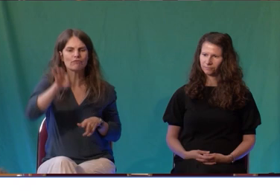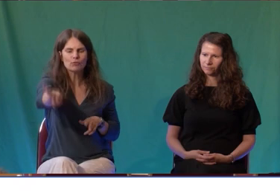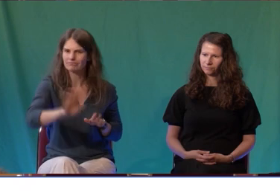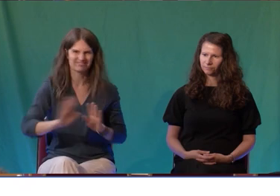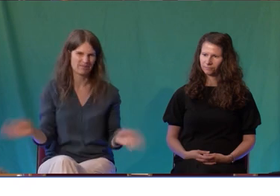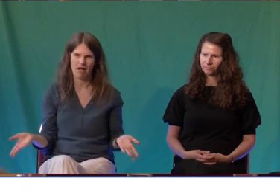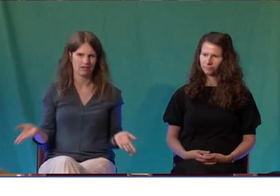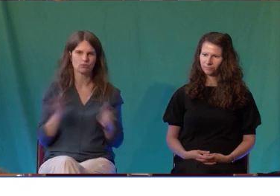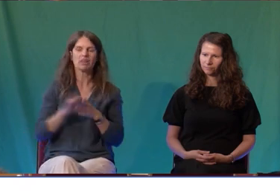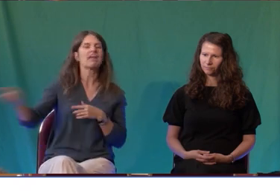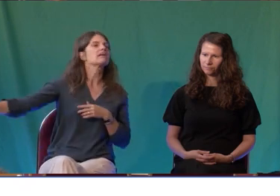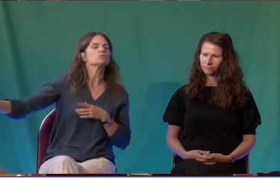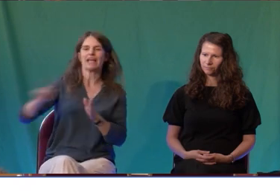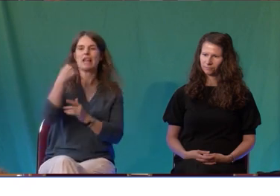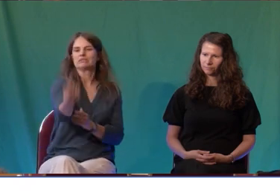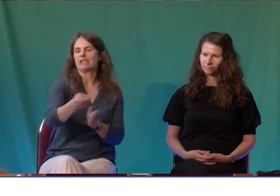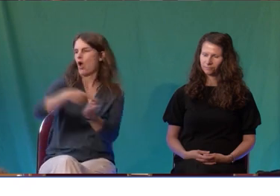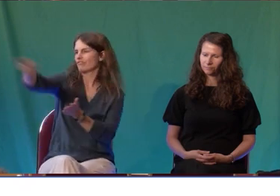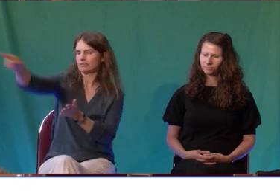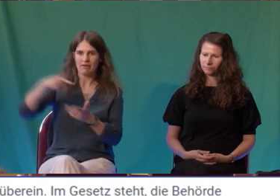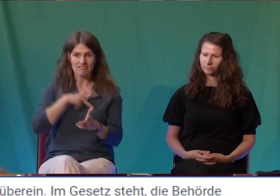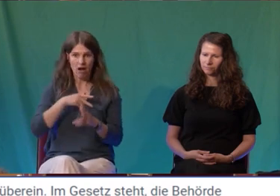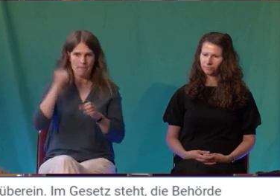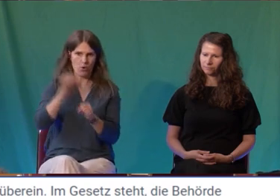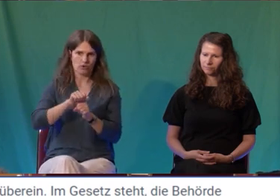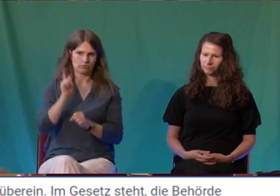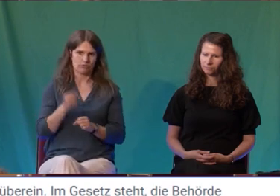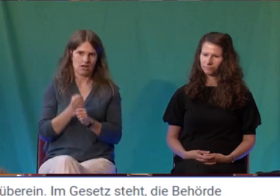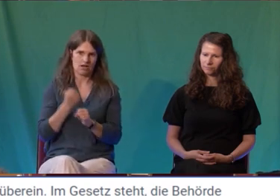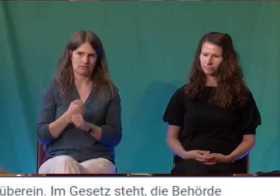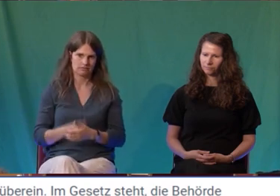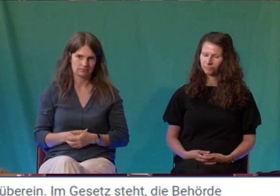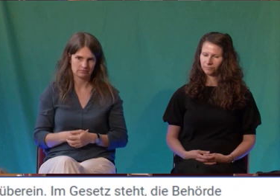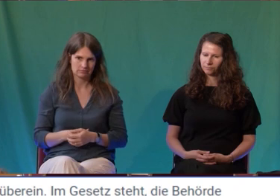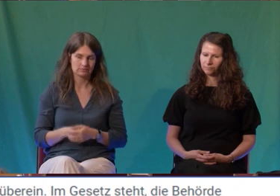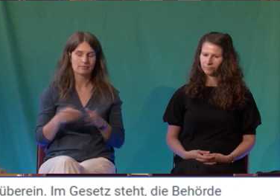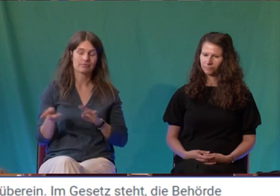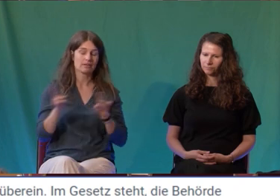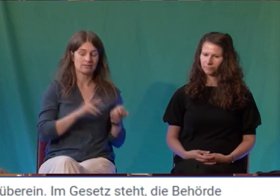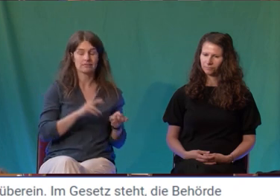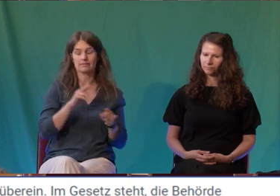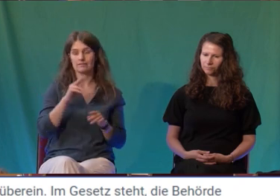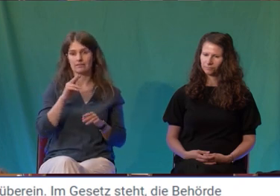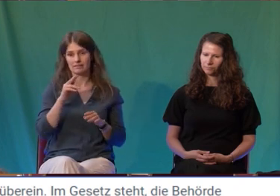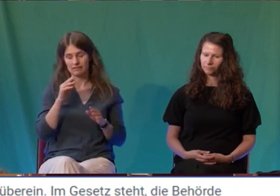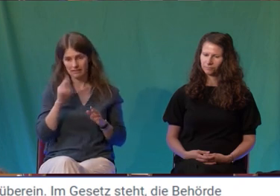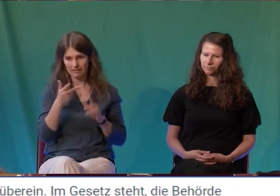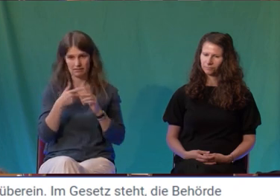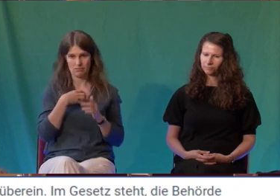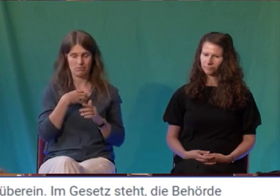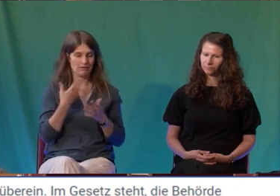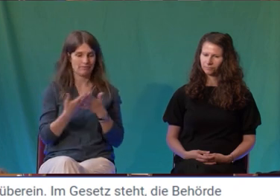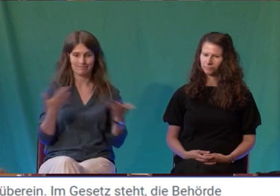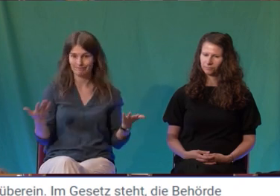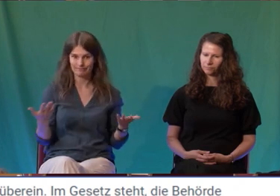sehr lange rausgezogen wird dann ist ein großes Problem überhaupt die Landschaft einschätzen zu können also welche Angebote gibt es denn und